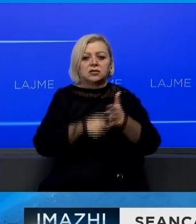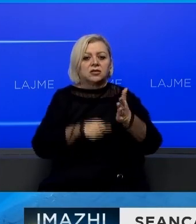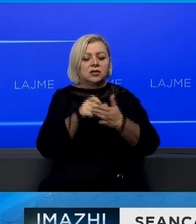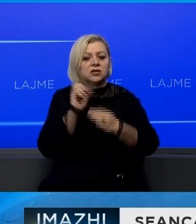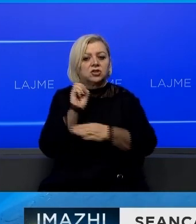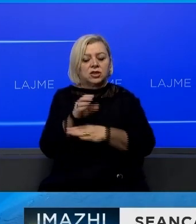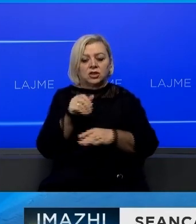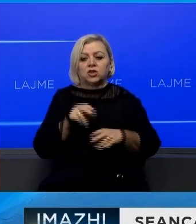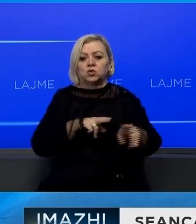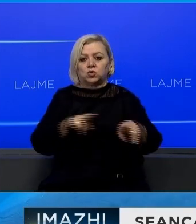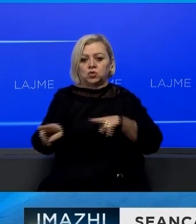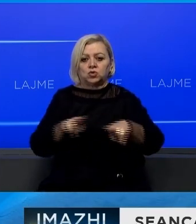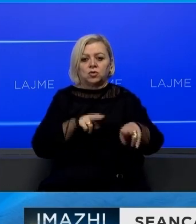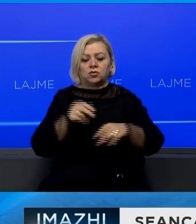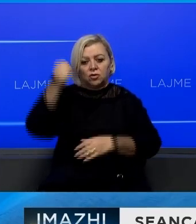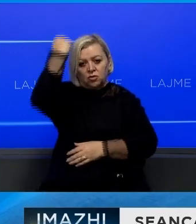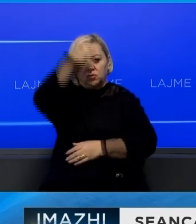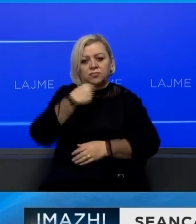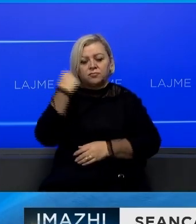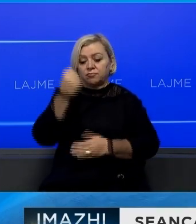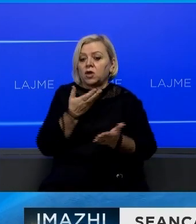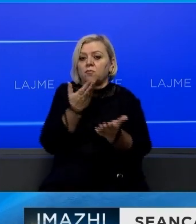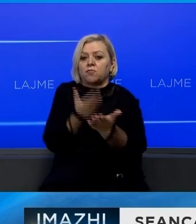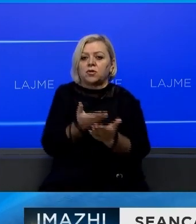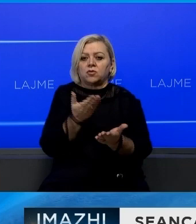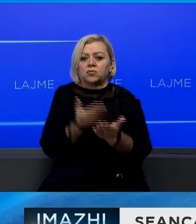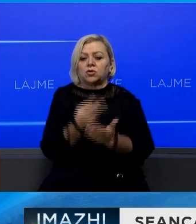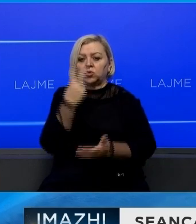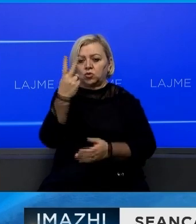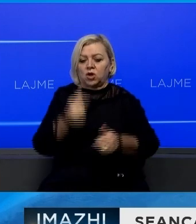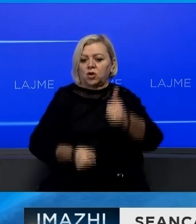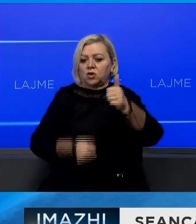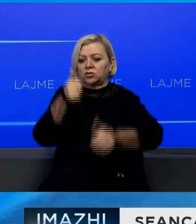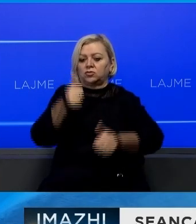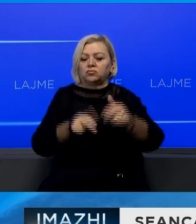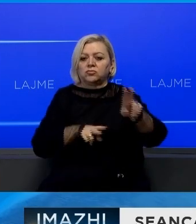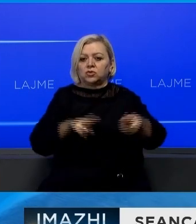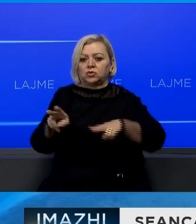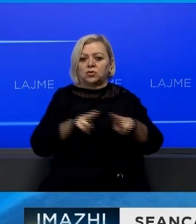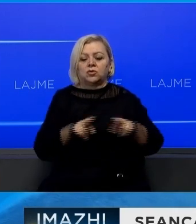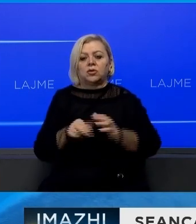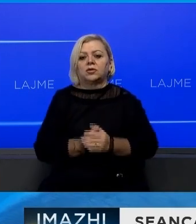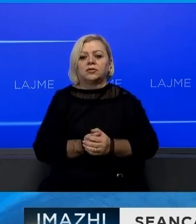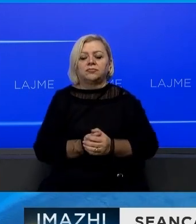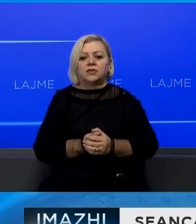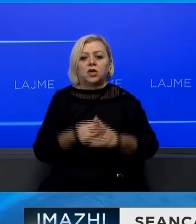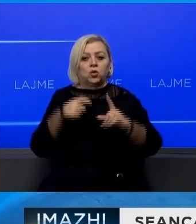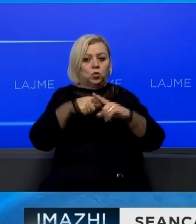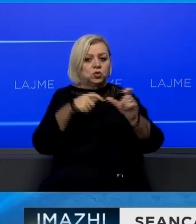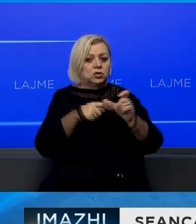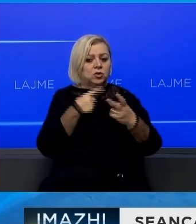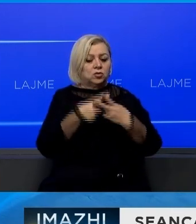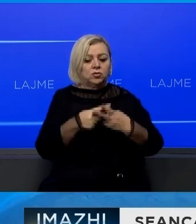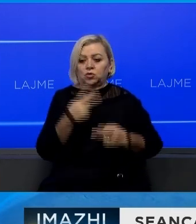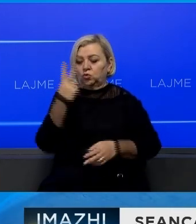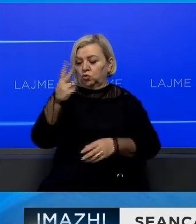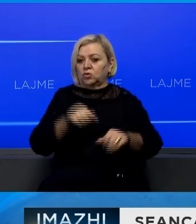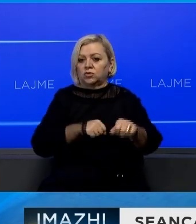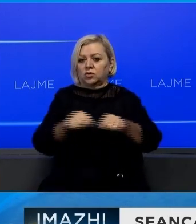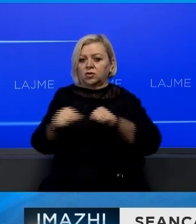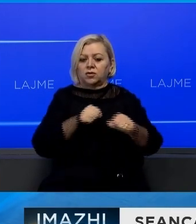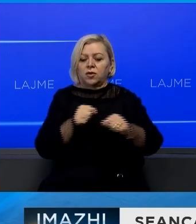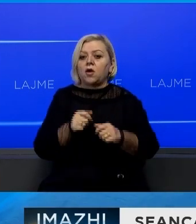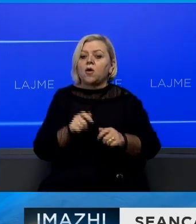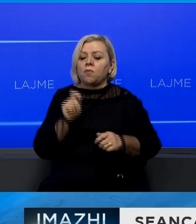Këshillit Gjyqësor të Kosovës, do të bëhet propozimi i 2 kandidatëve për gjyqtar në gjykatën kushtetuese, zgjedhja e 2 drejtorëve të bordit